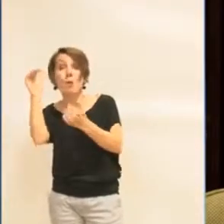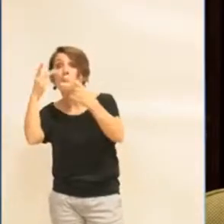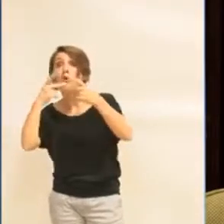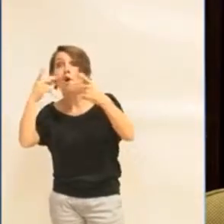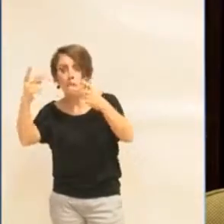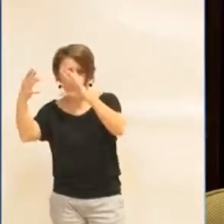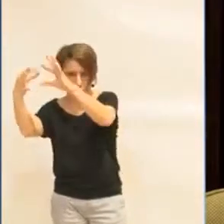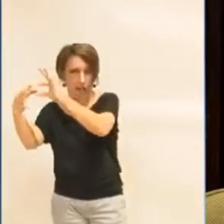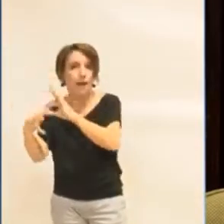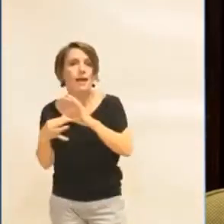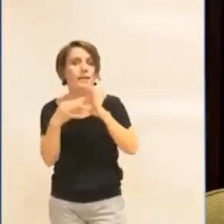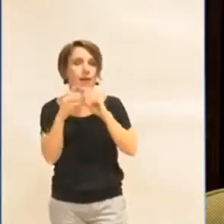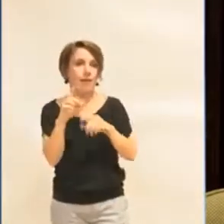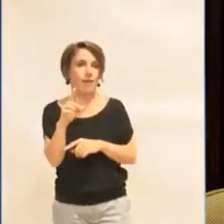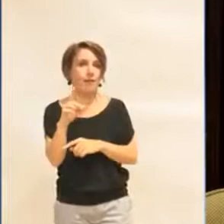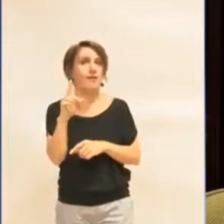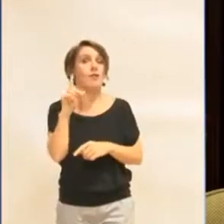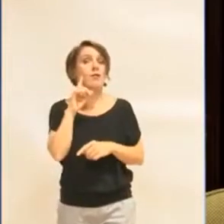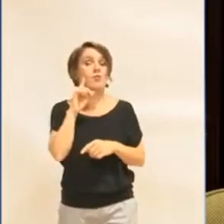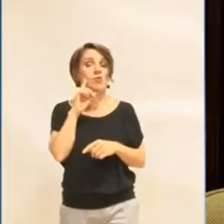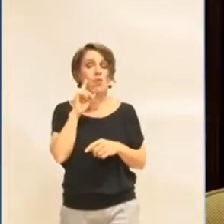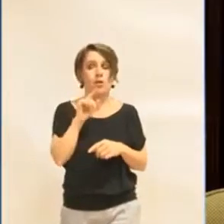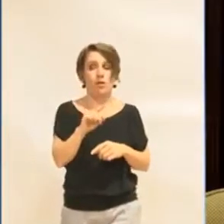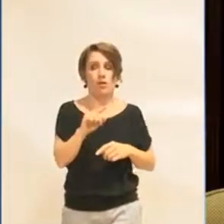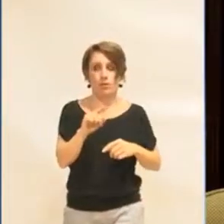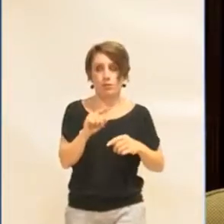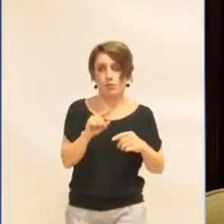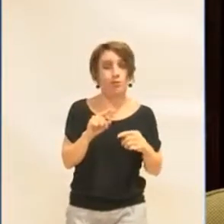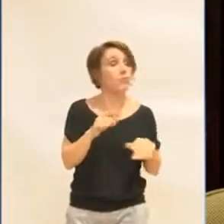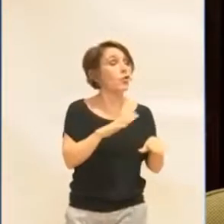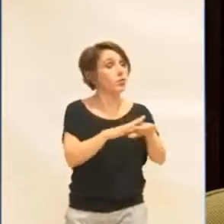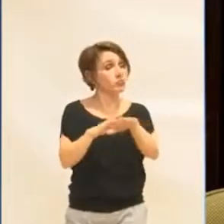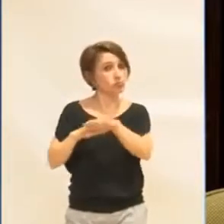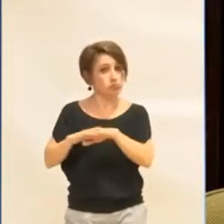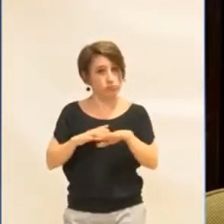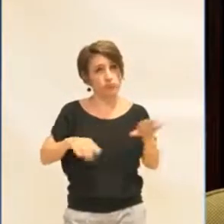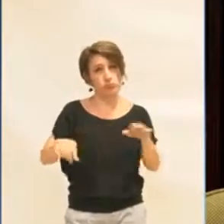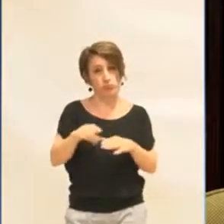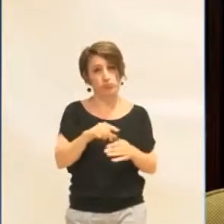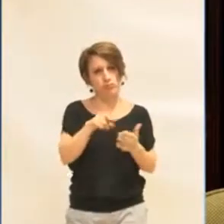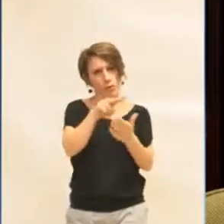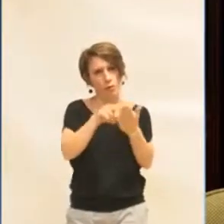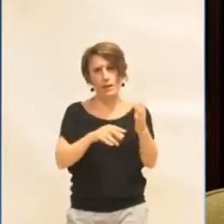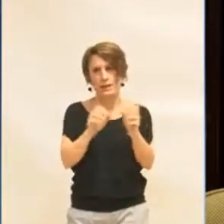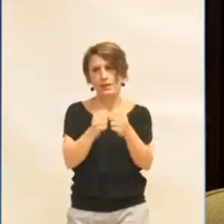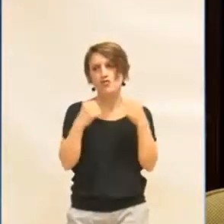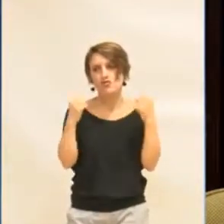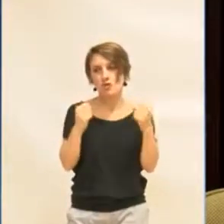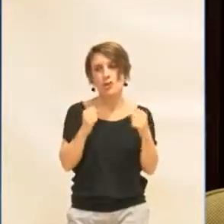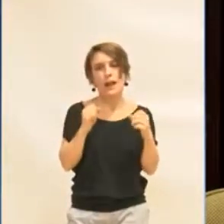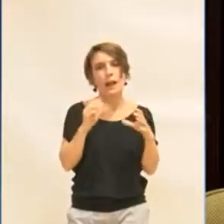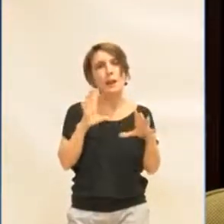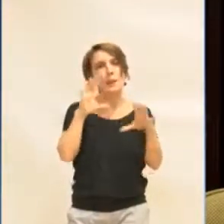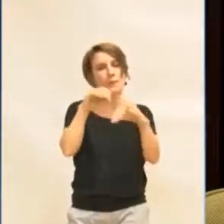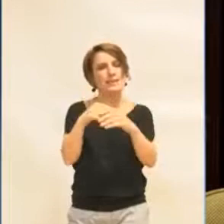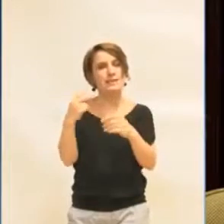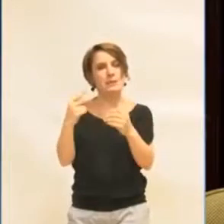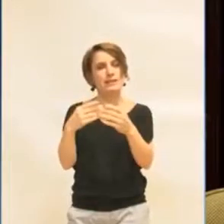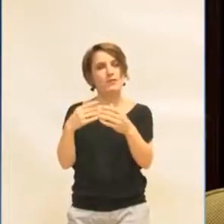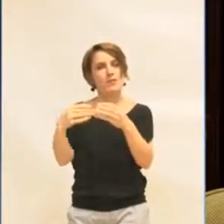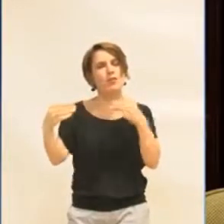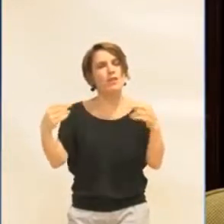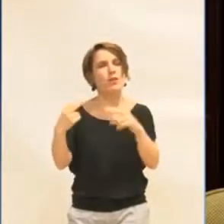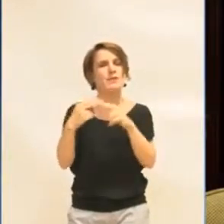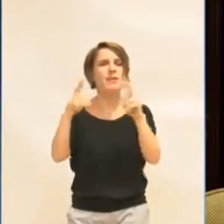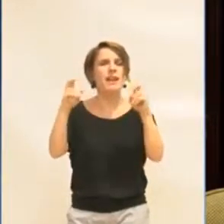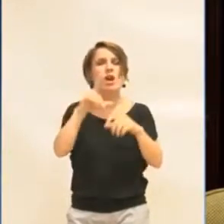que si vous lisez, et j'invite tout le monde à le faire, ce journal participatif de la Villeneuve qui s'appelle Le